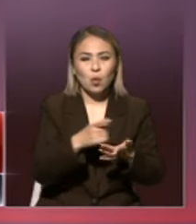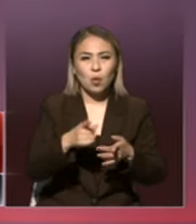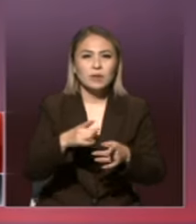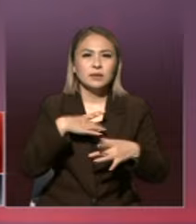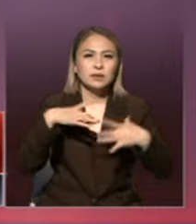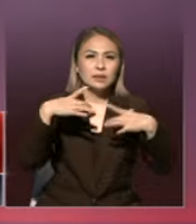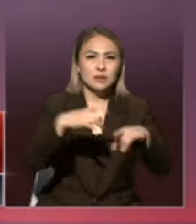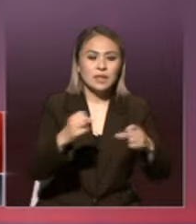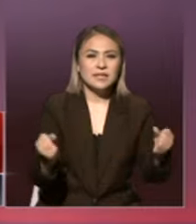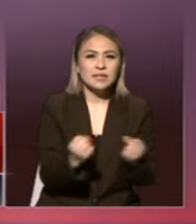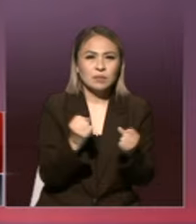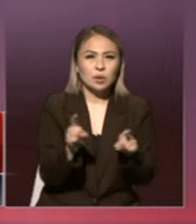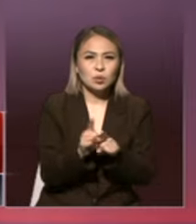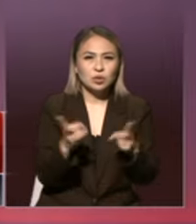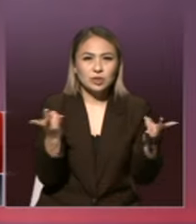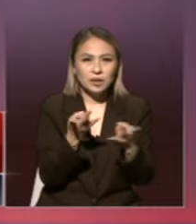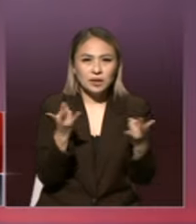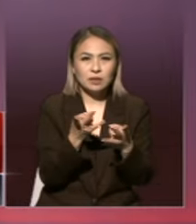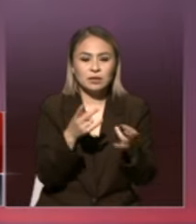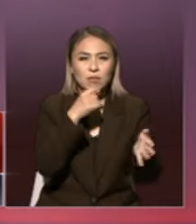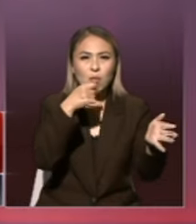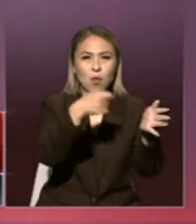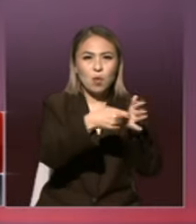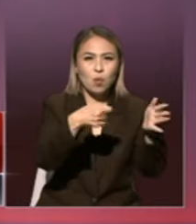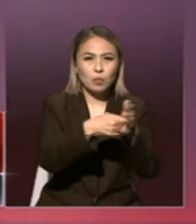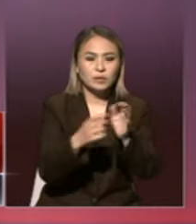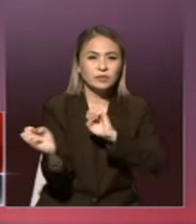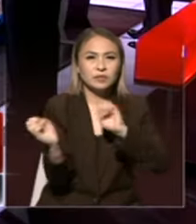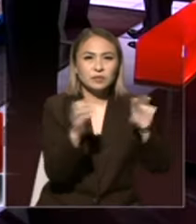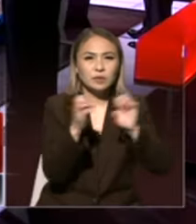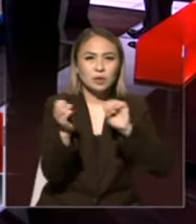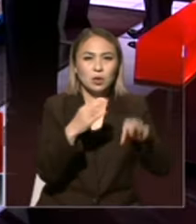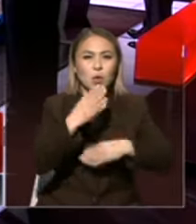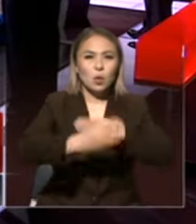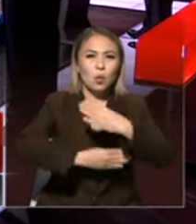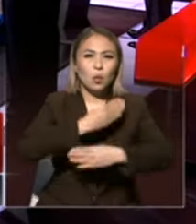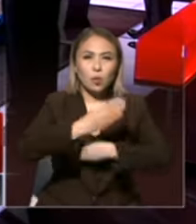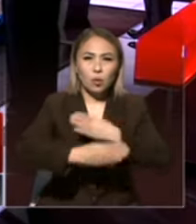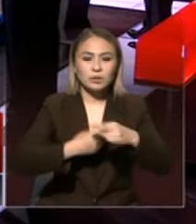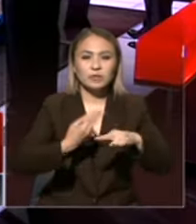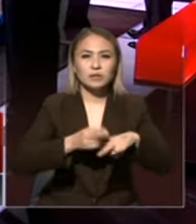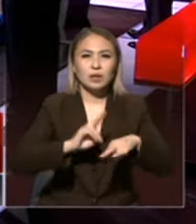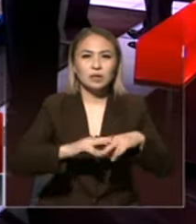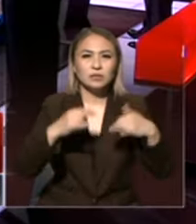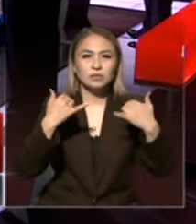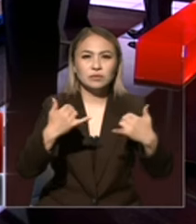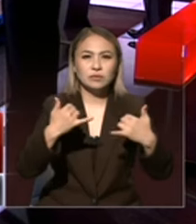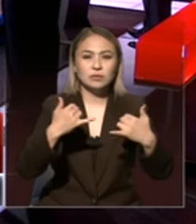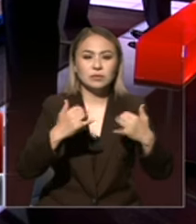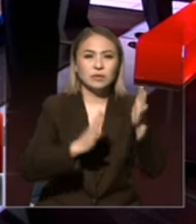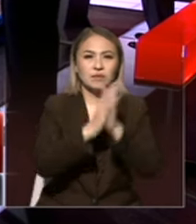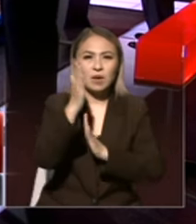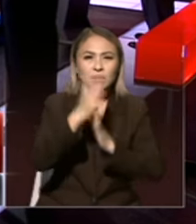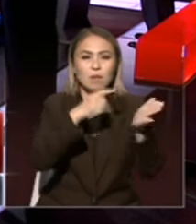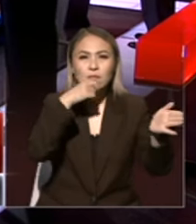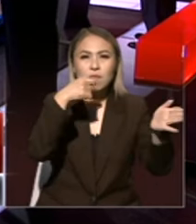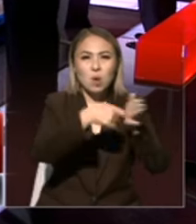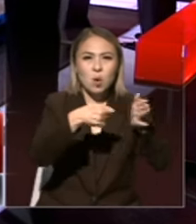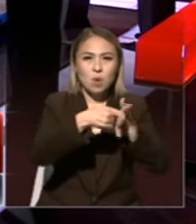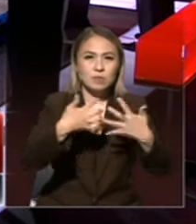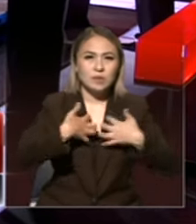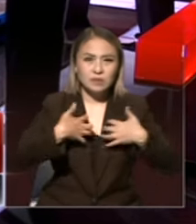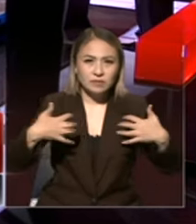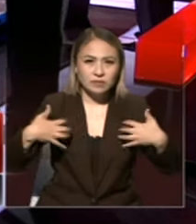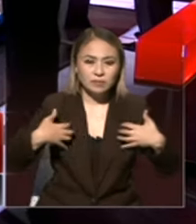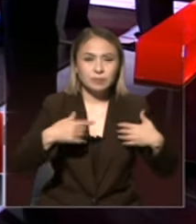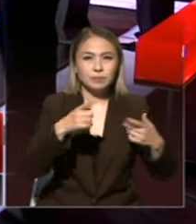бізге қыста да керек. Малдың алдына шөп тастаймыз ұрлонды апарып. Одан мал шығарамыз, шығарғаннан кейін